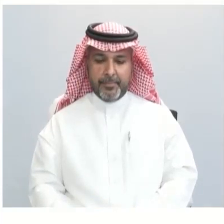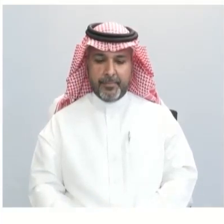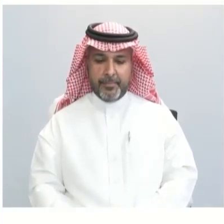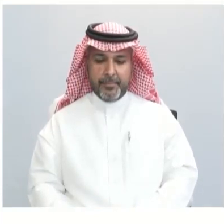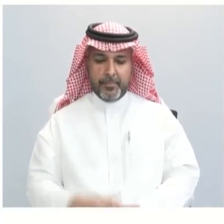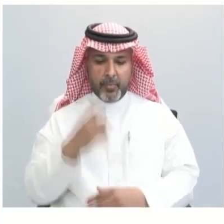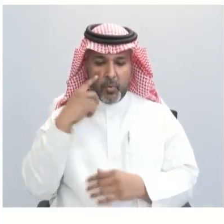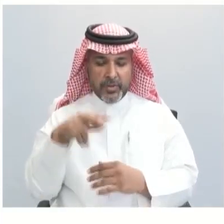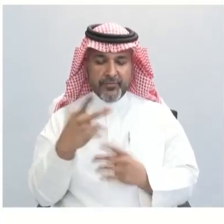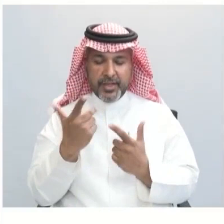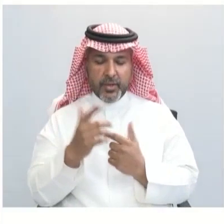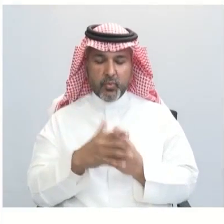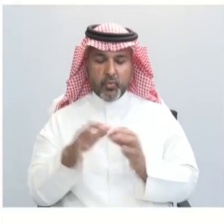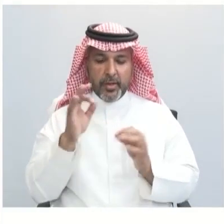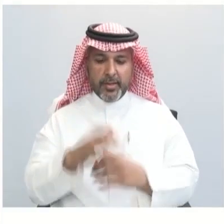الآن هنا